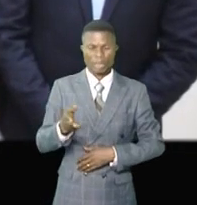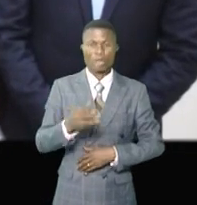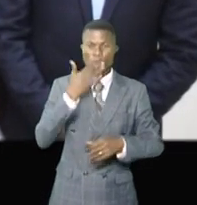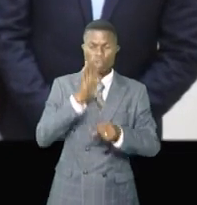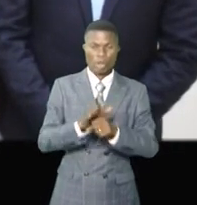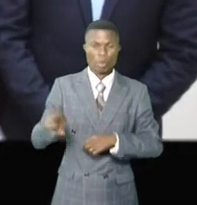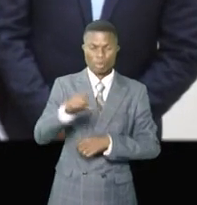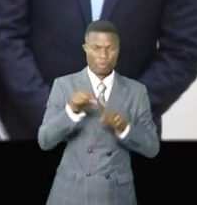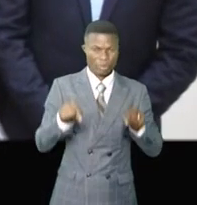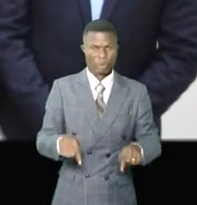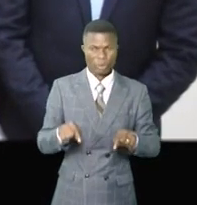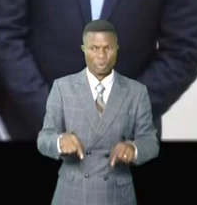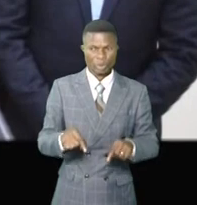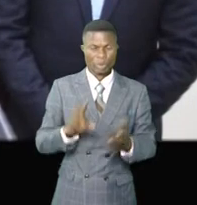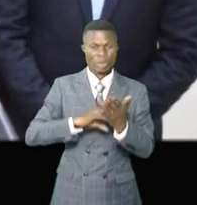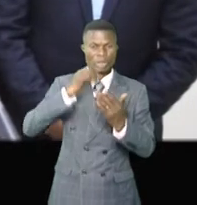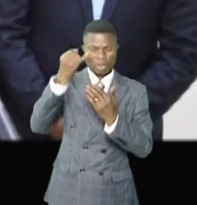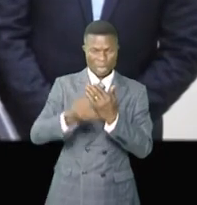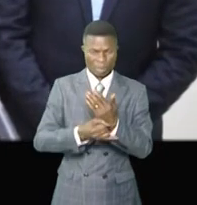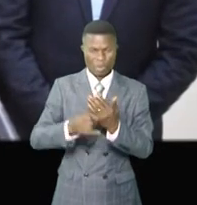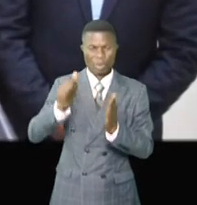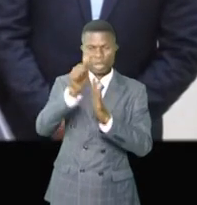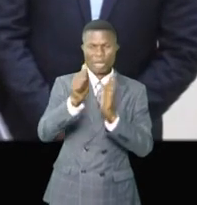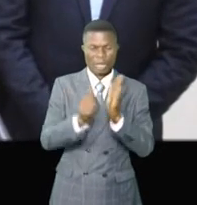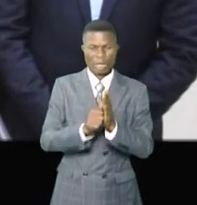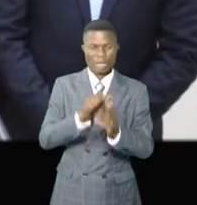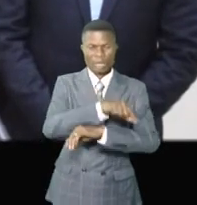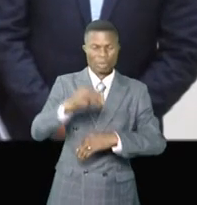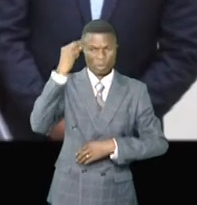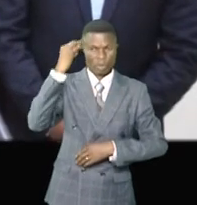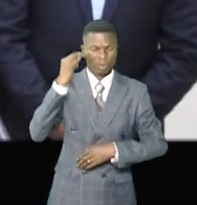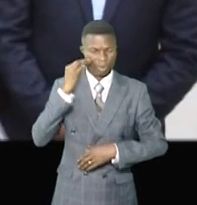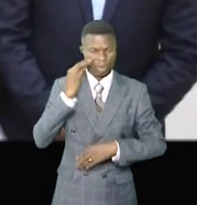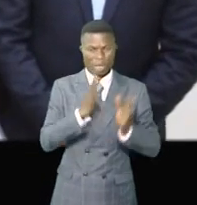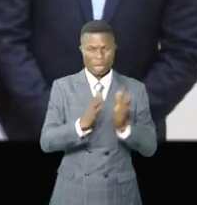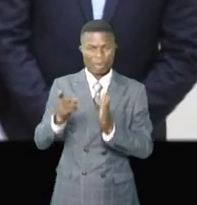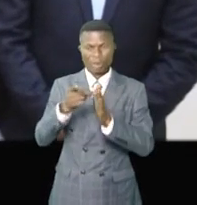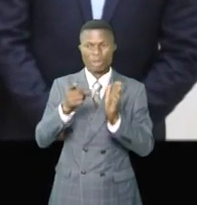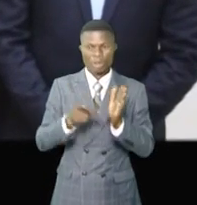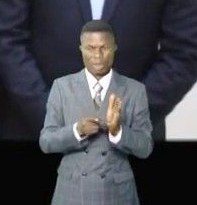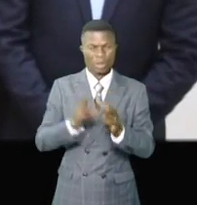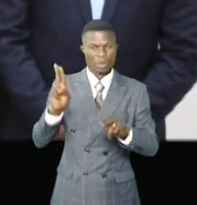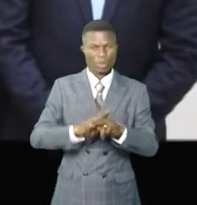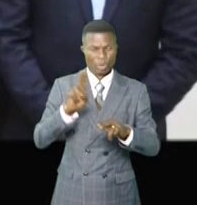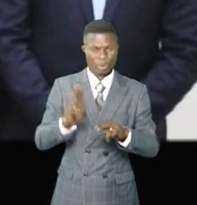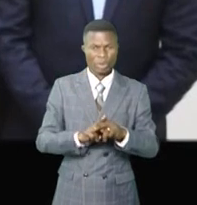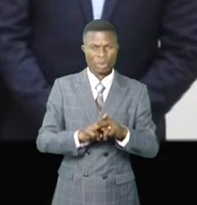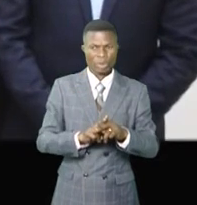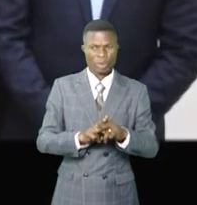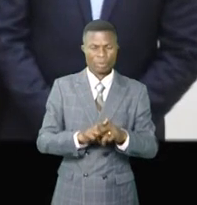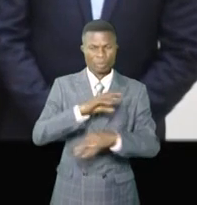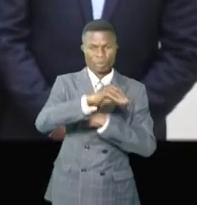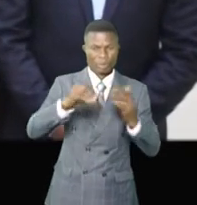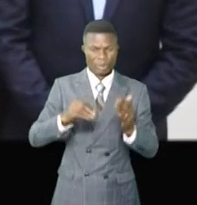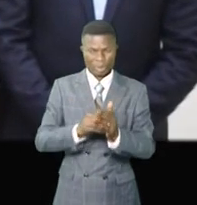assurer aujourd'hui que le projet d'arrêté ministériel fixant les principes applicables à un centre